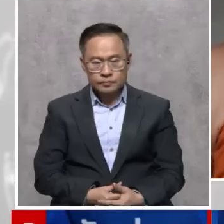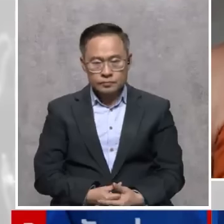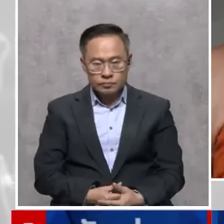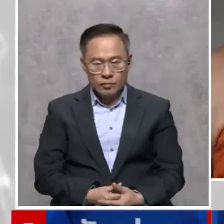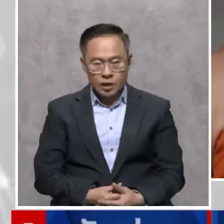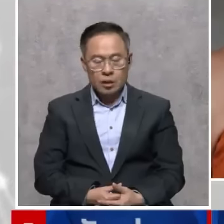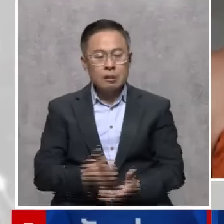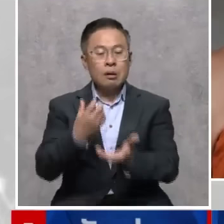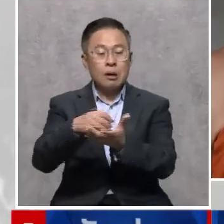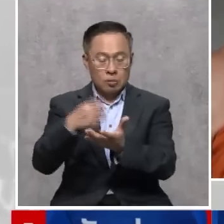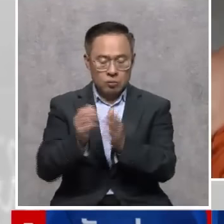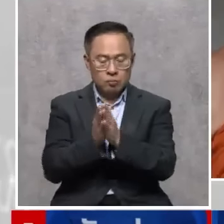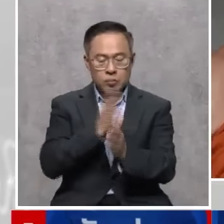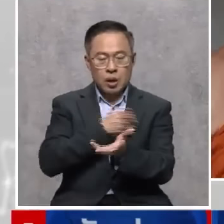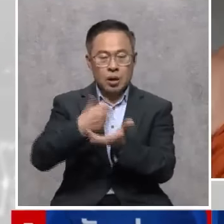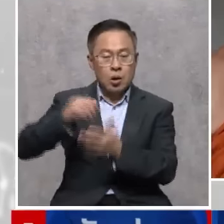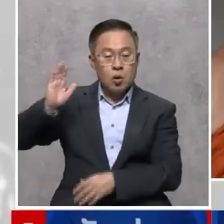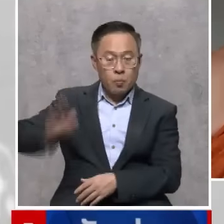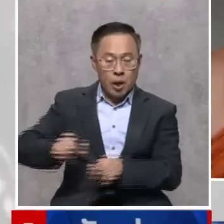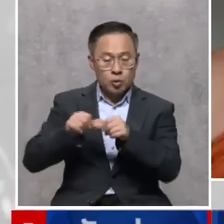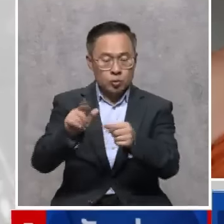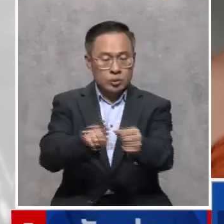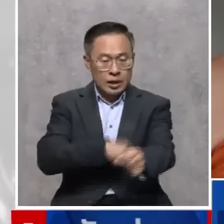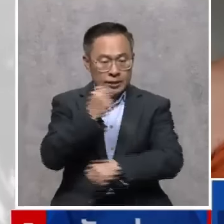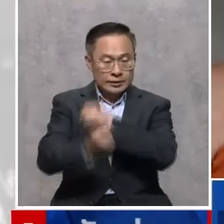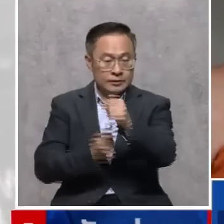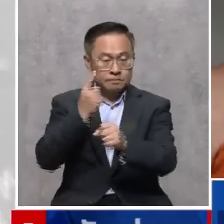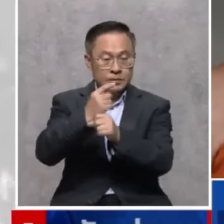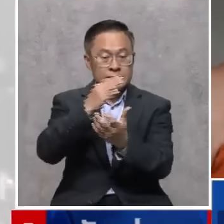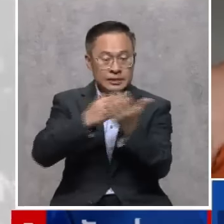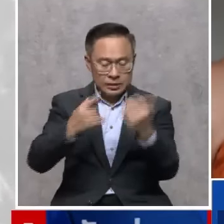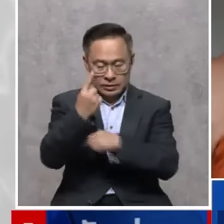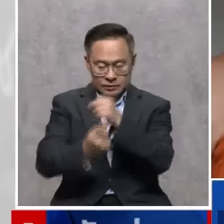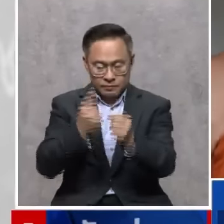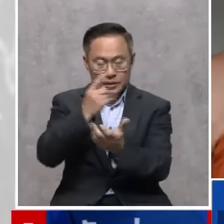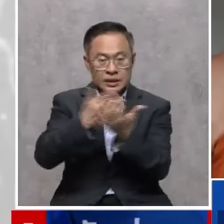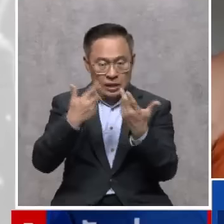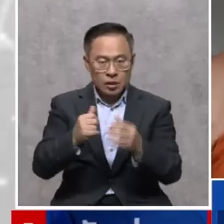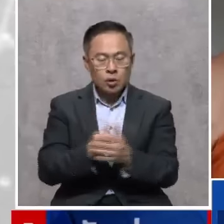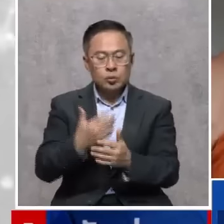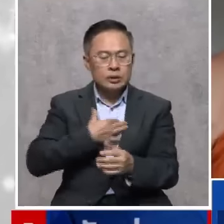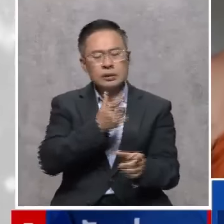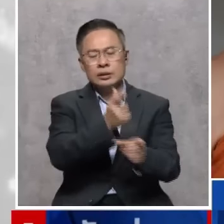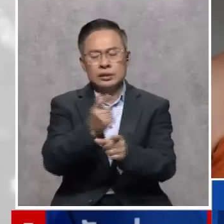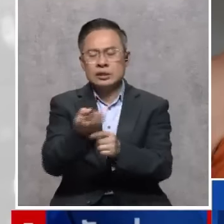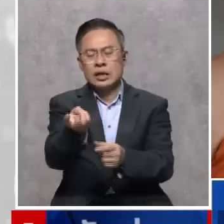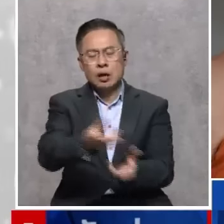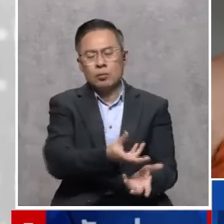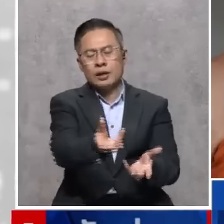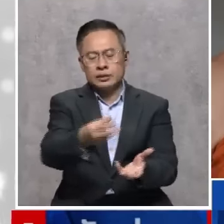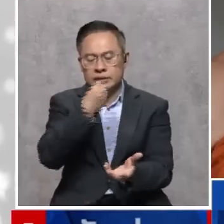ใช่ครับประมาณปีครึ่งครับแล้วก็มีหมาตัวอื่นที่ผมเลี้ยงไว้อยู่ที่ว่าเอาข้าวจากเย็นบาทประมาณนี้โยม